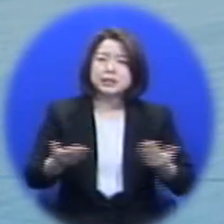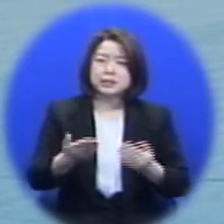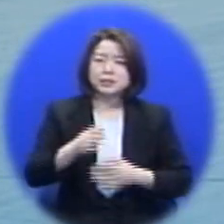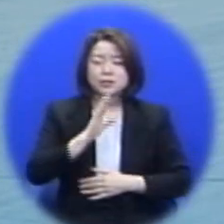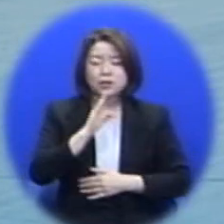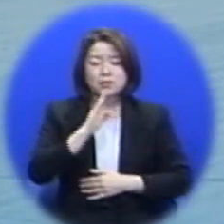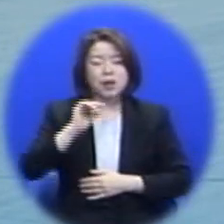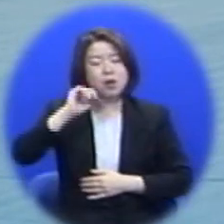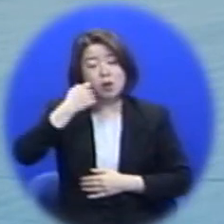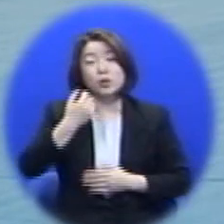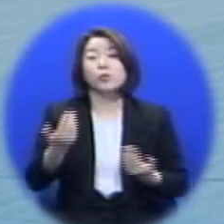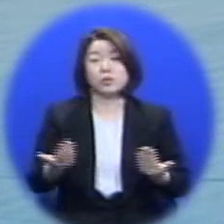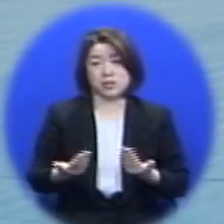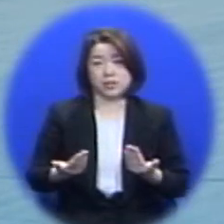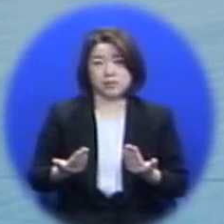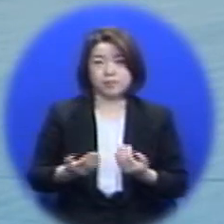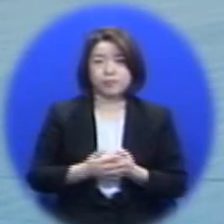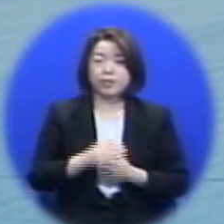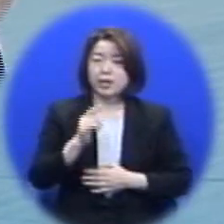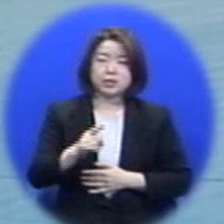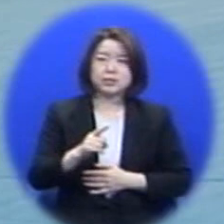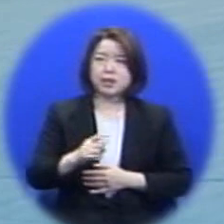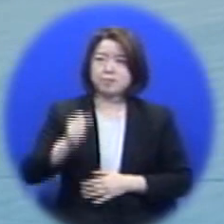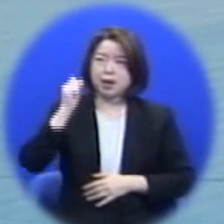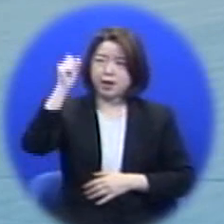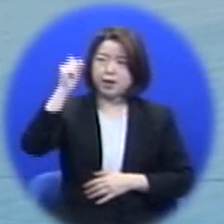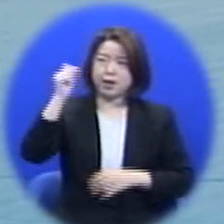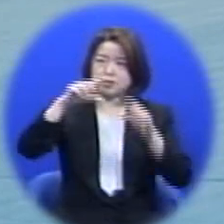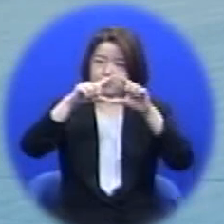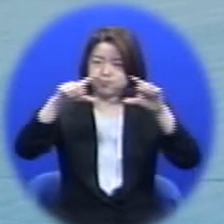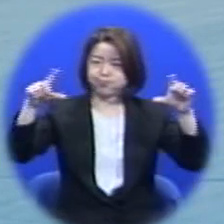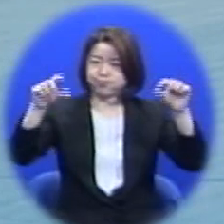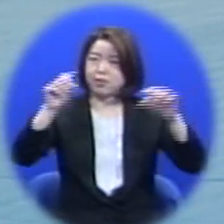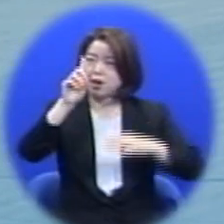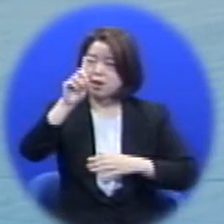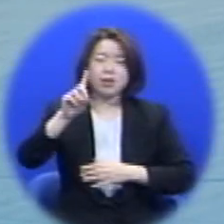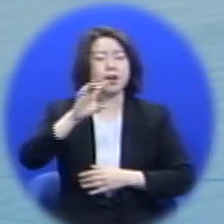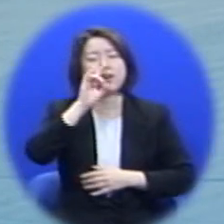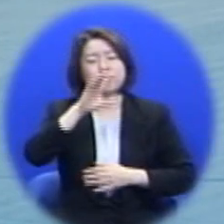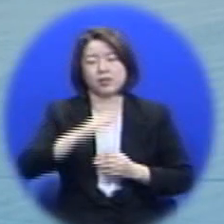일이었어요. 그게 구호 한 번으로 되는 문제가 아니었습니다.